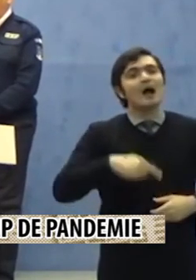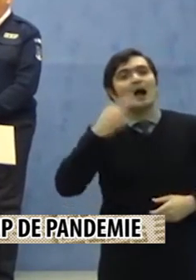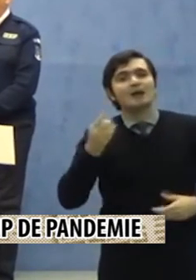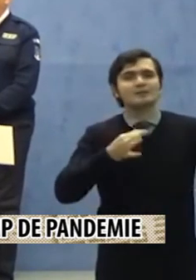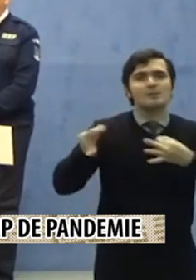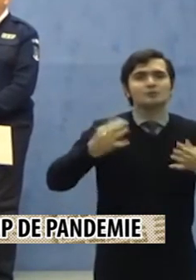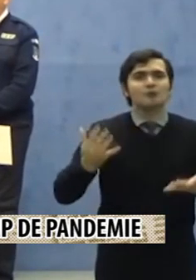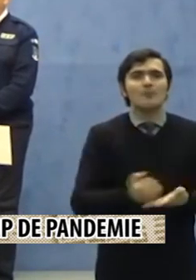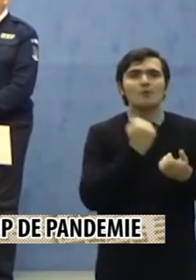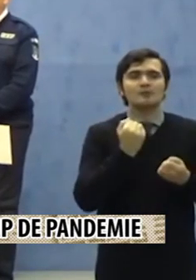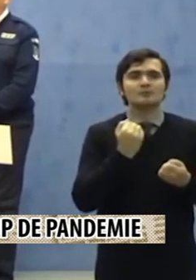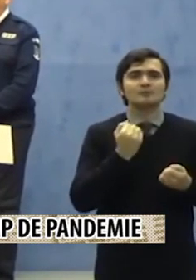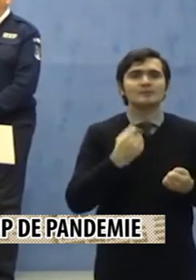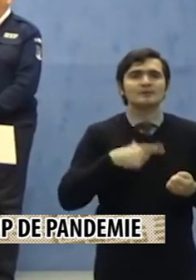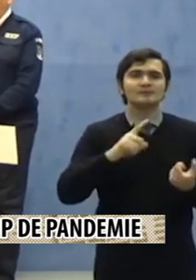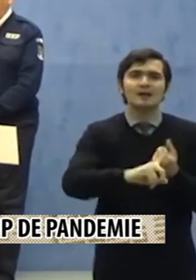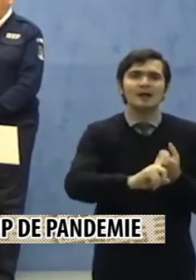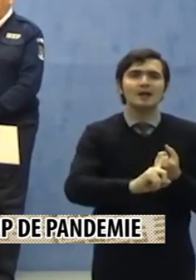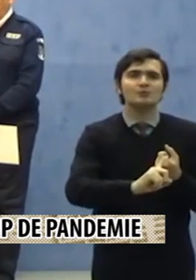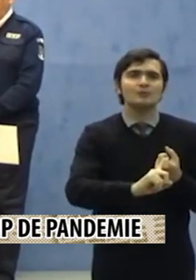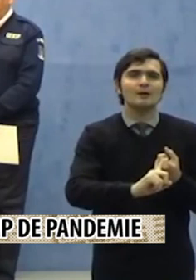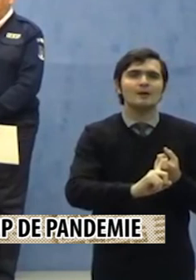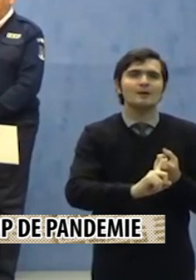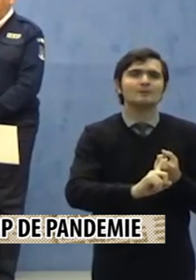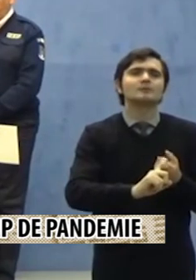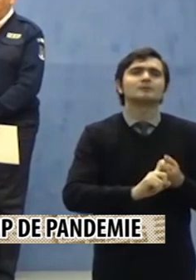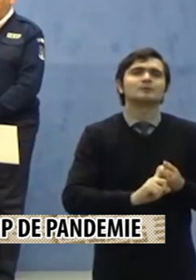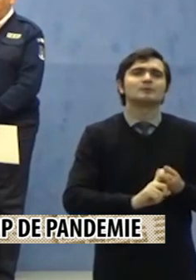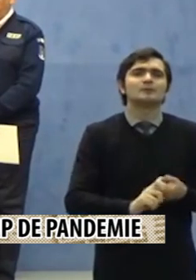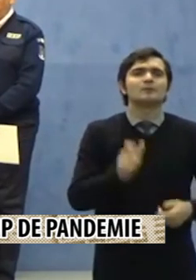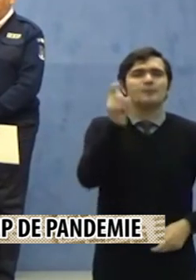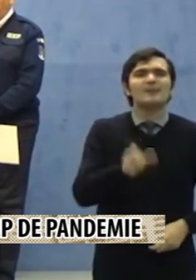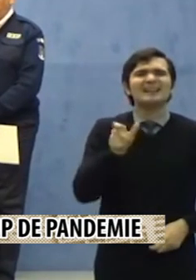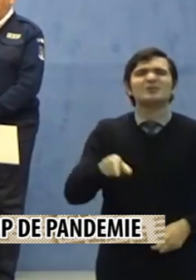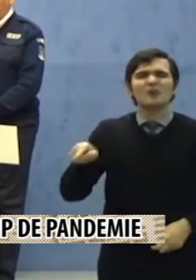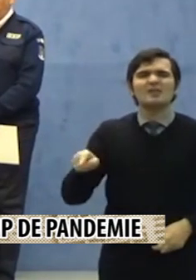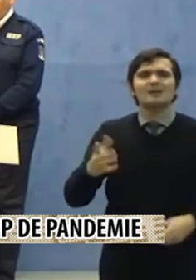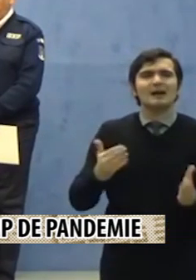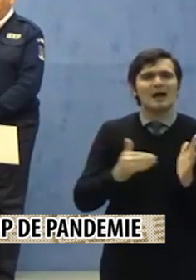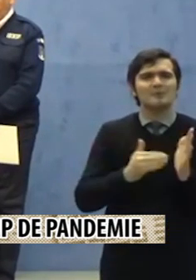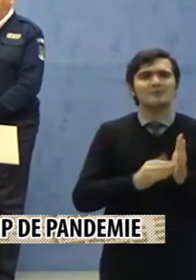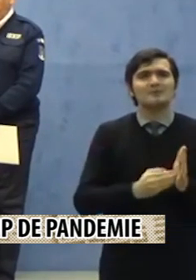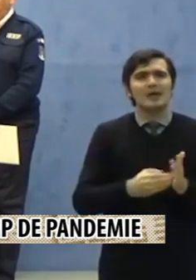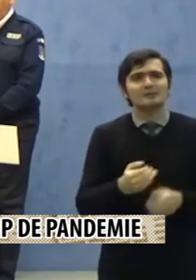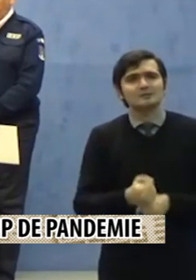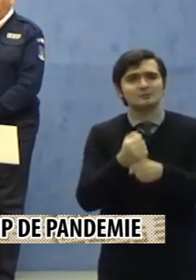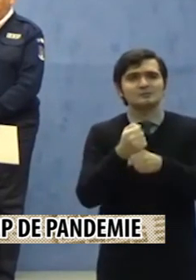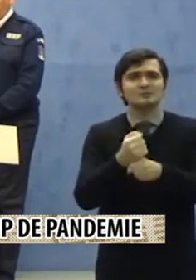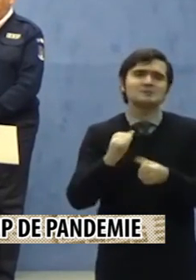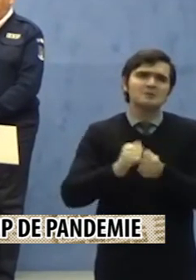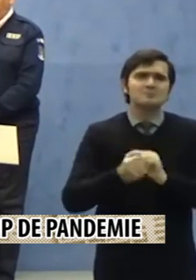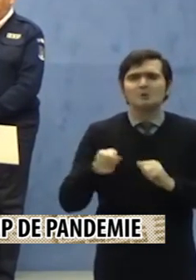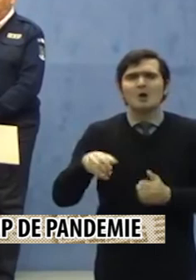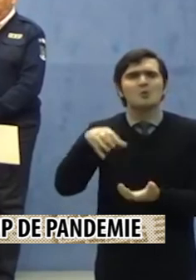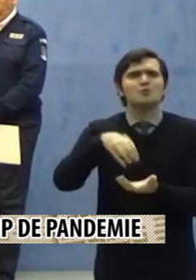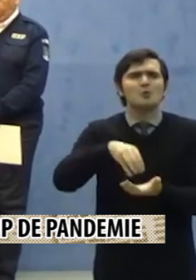măsură luată este cu privire la persoanele care au nevoie de susținere, locuiesc